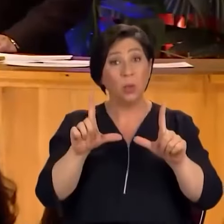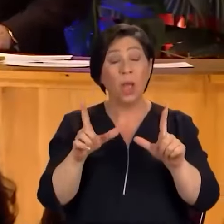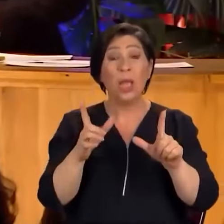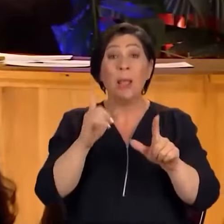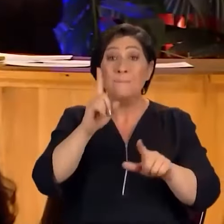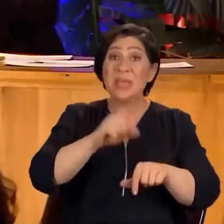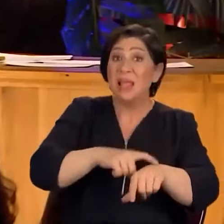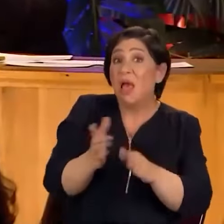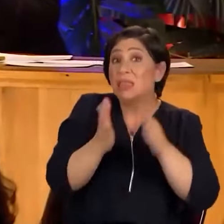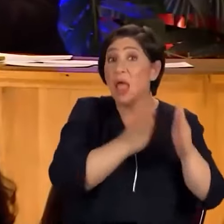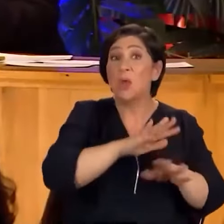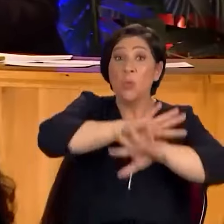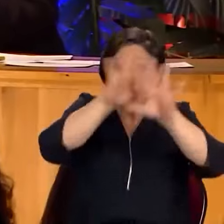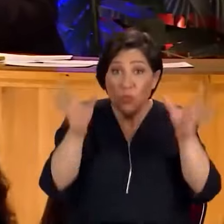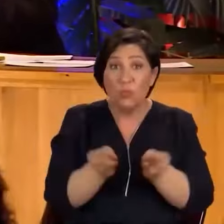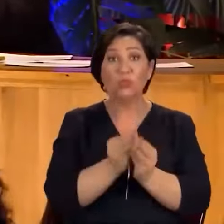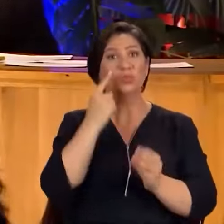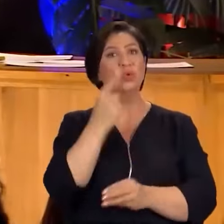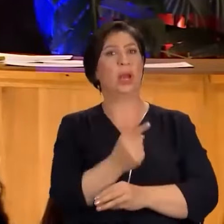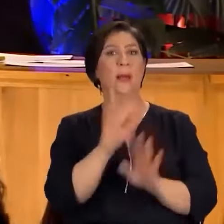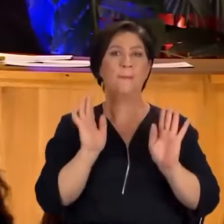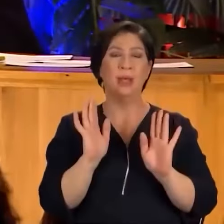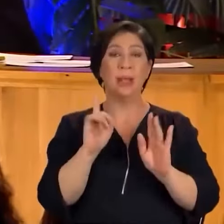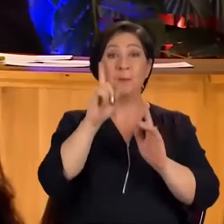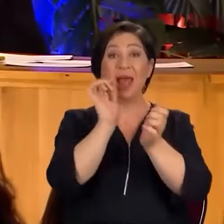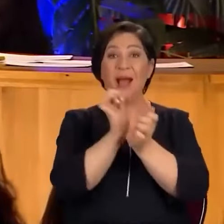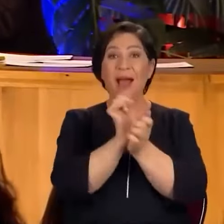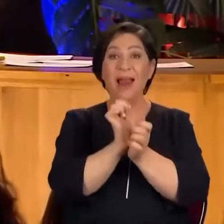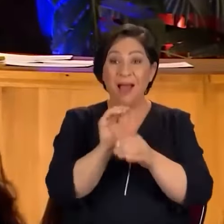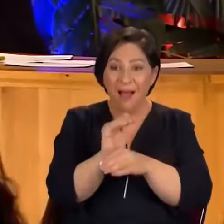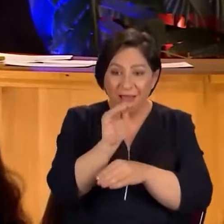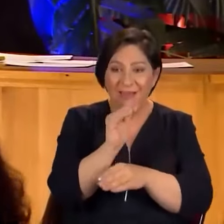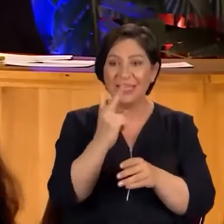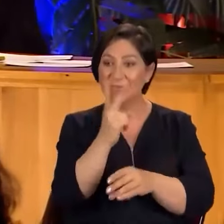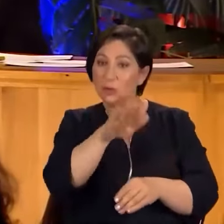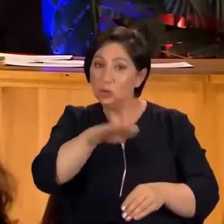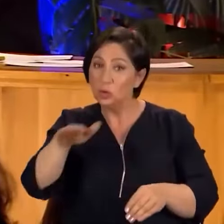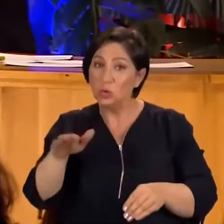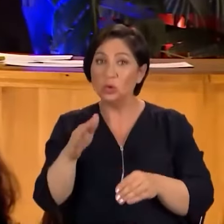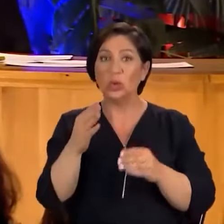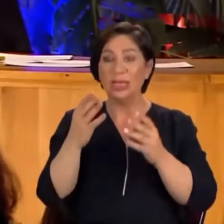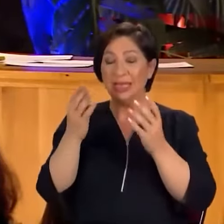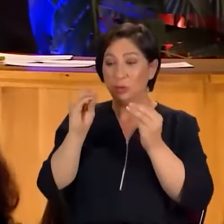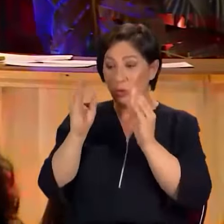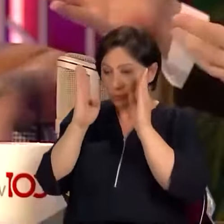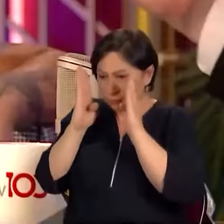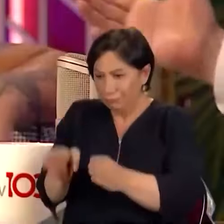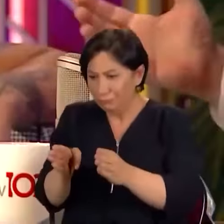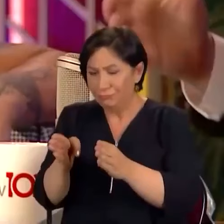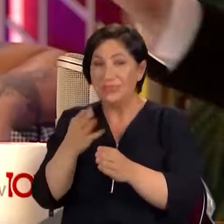bir yandan bütün bunlara rağmen bir aile hayatını ve iki çocukluğu çocuklara adanmış.